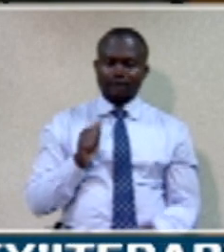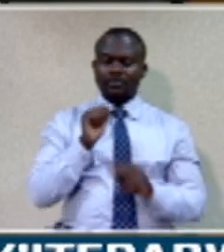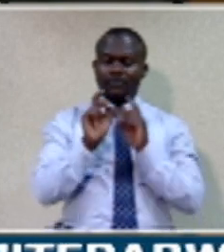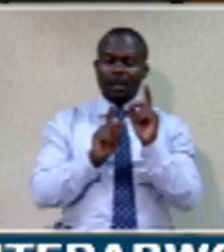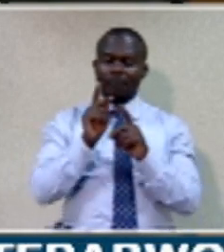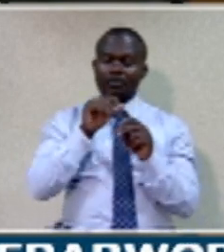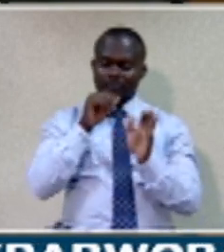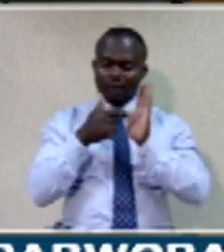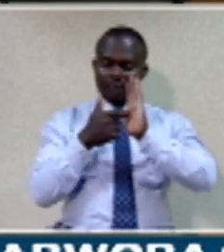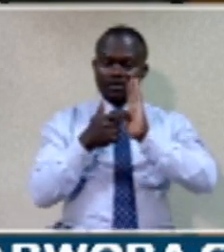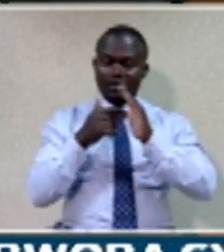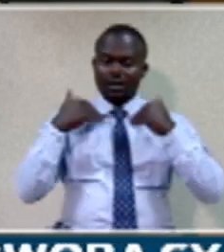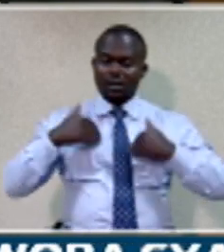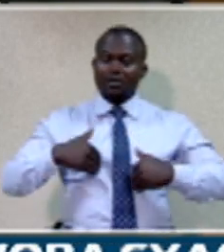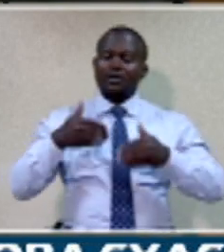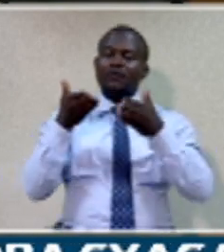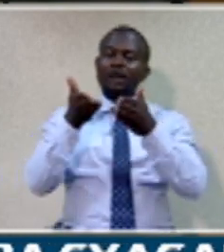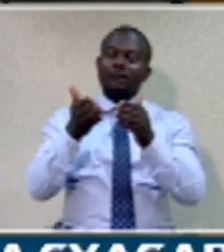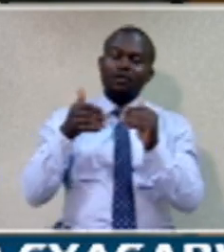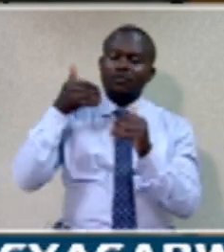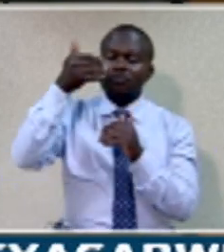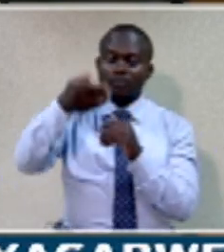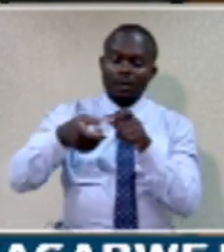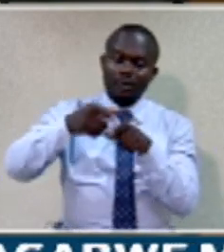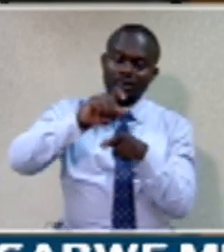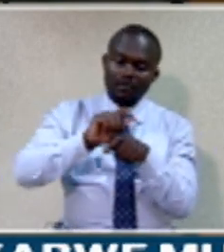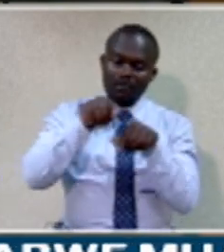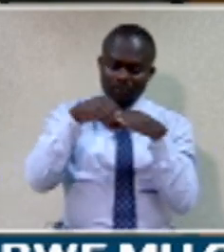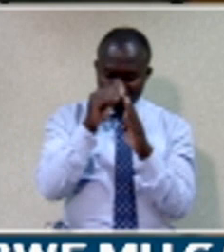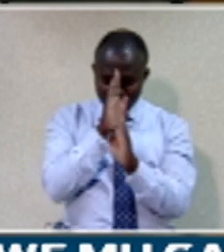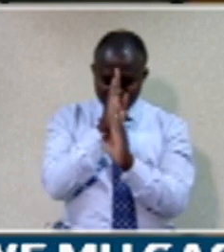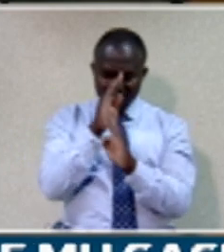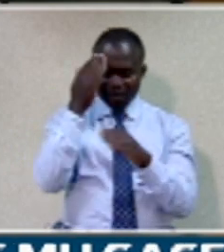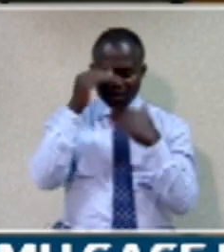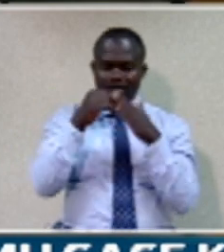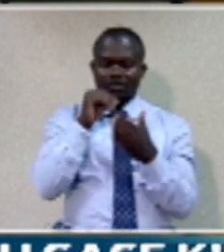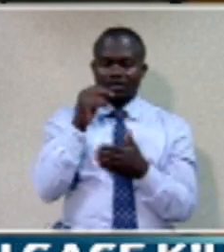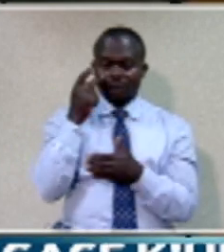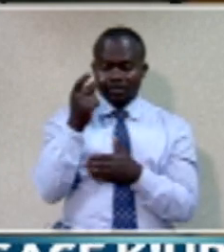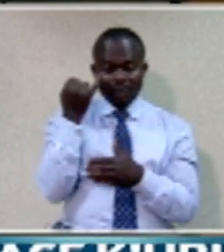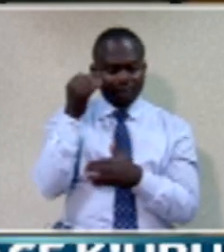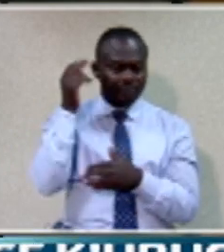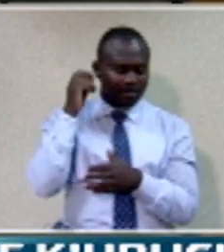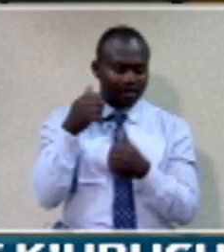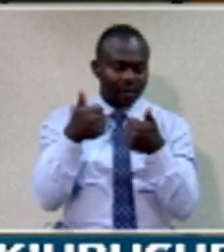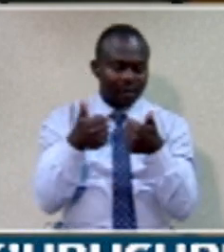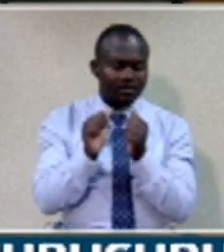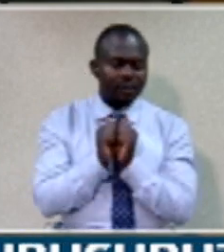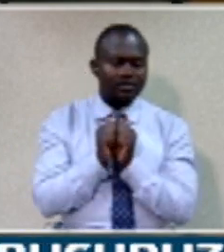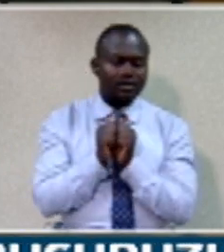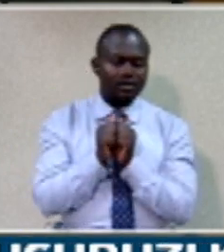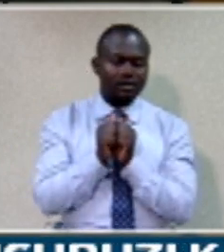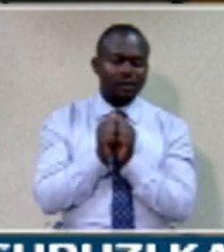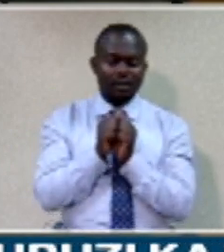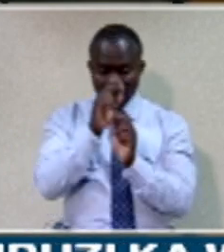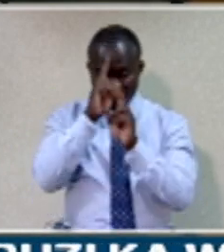abantu batagaragajeho imibiri yari iri, noneho bongeraho no kujya kwihisha kugira ngo utazaboneka, niba nabyumvise neza.